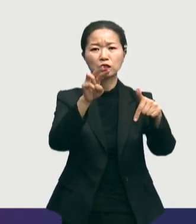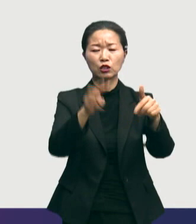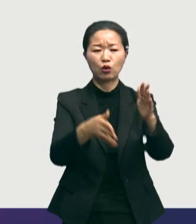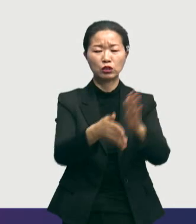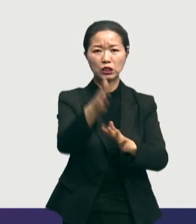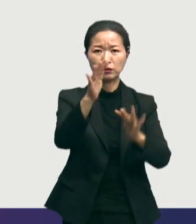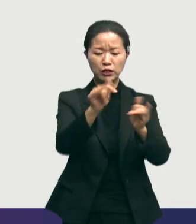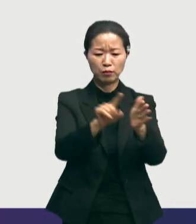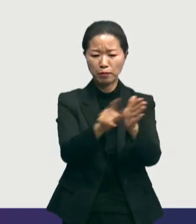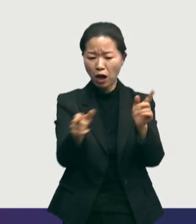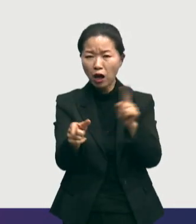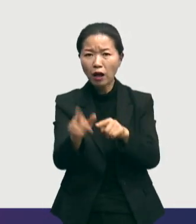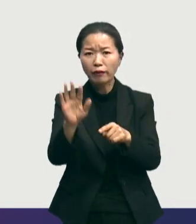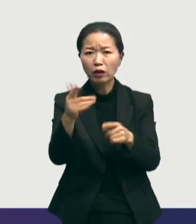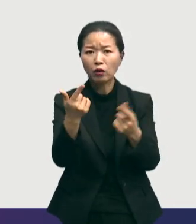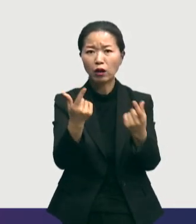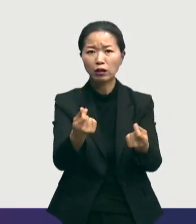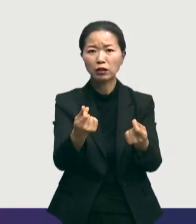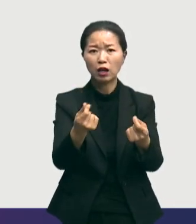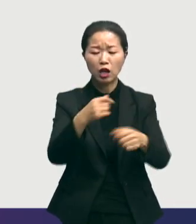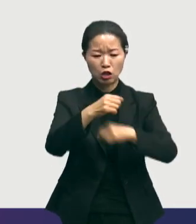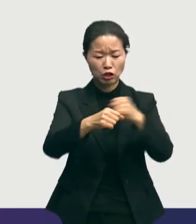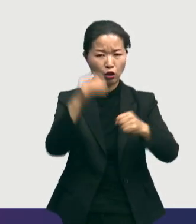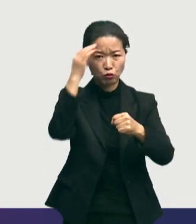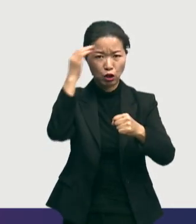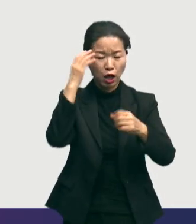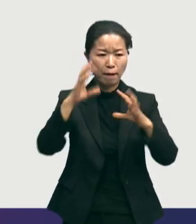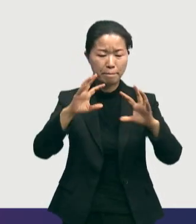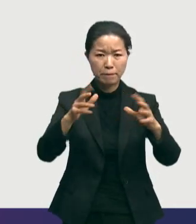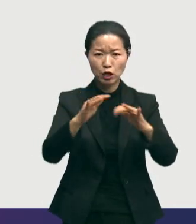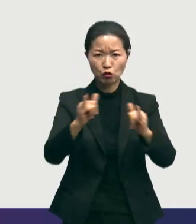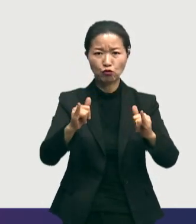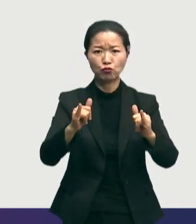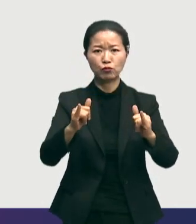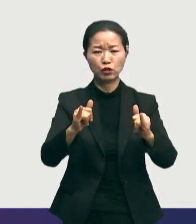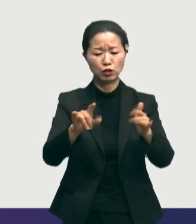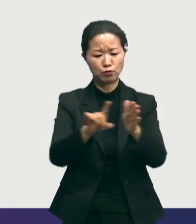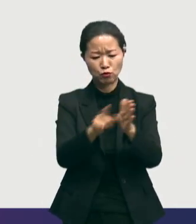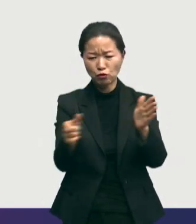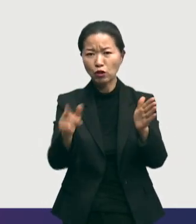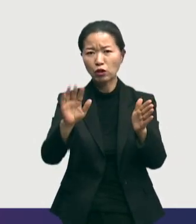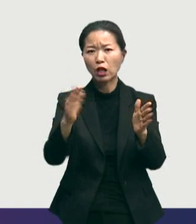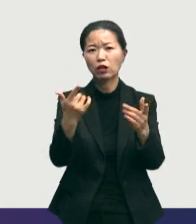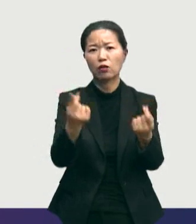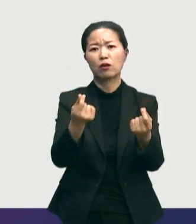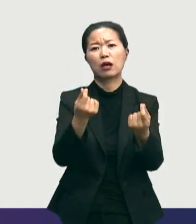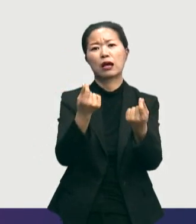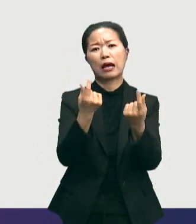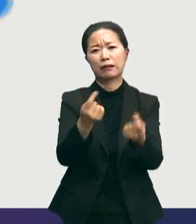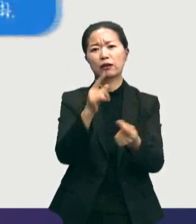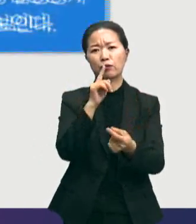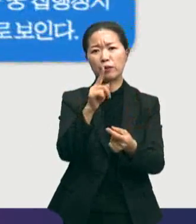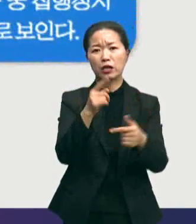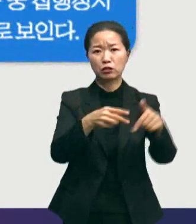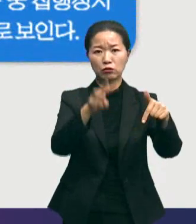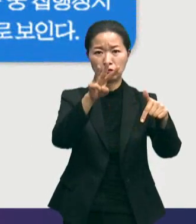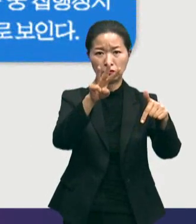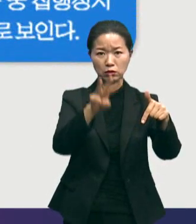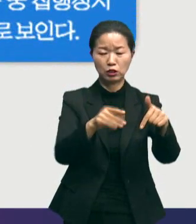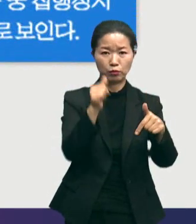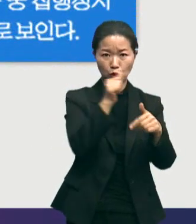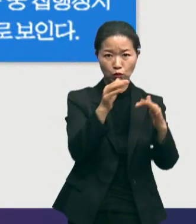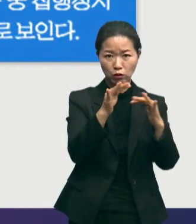되는 것이고 자유대한민국 국민이 불신임 되는 것이라고 말했다고 전했습니다. 인천시의회 측